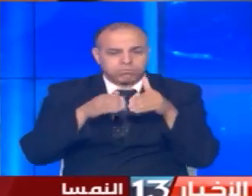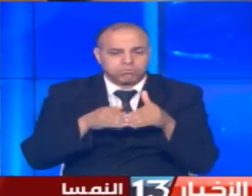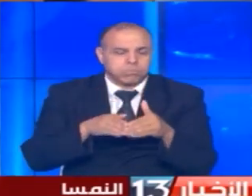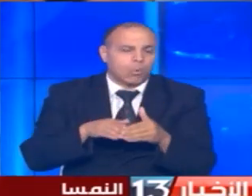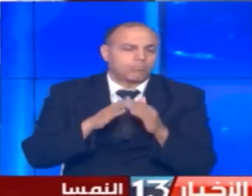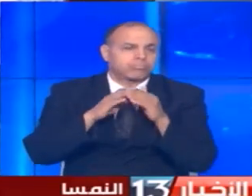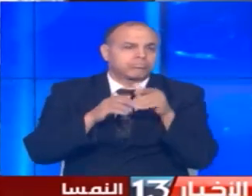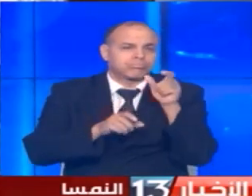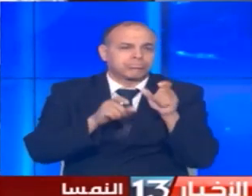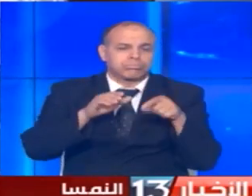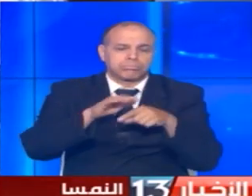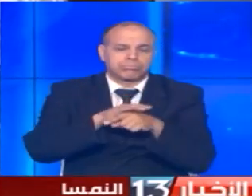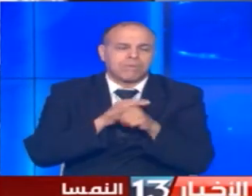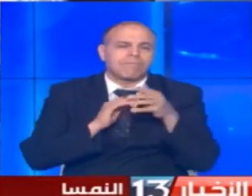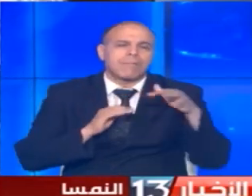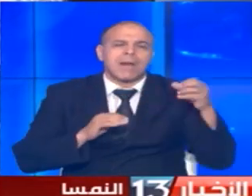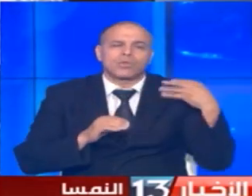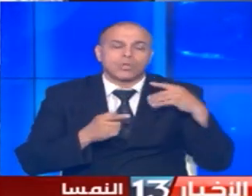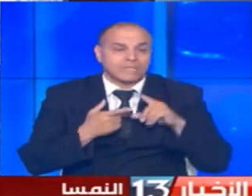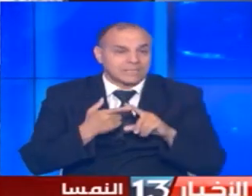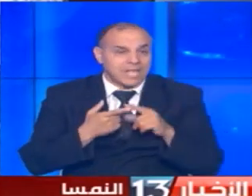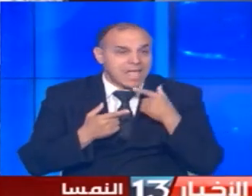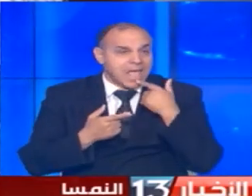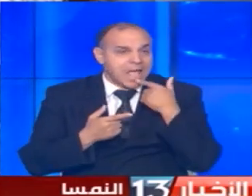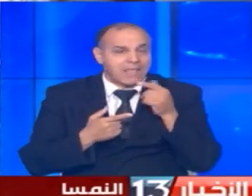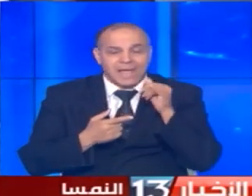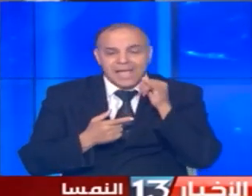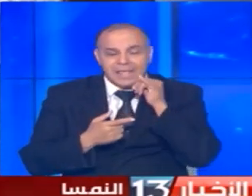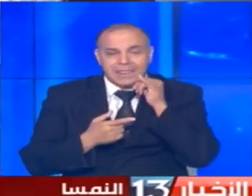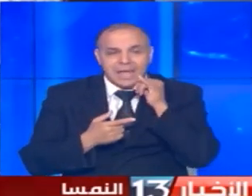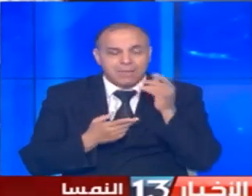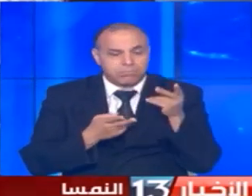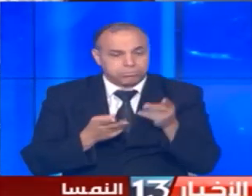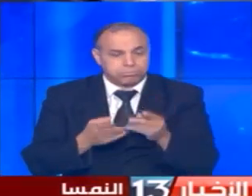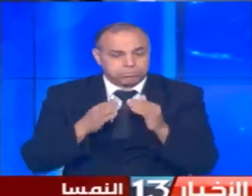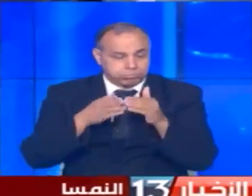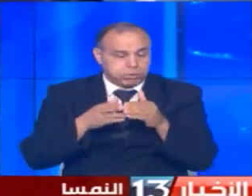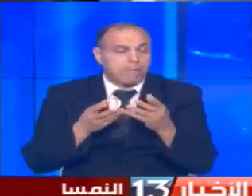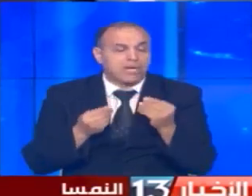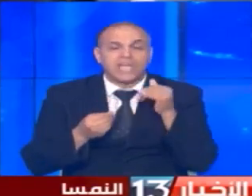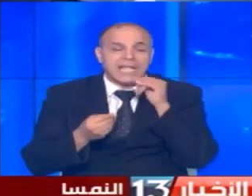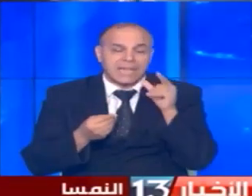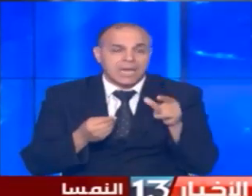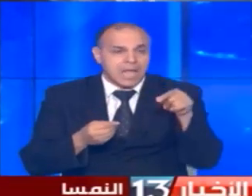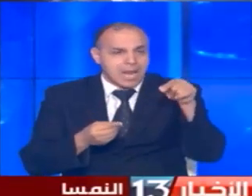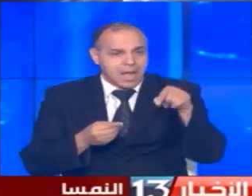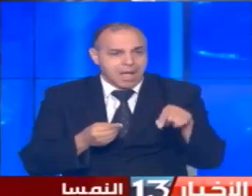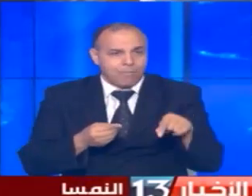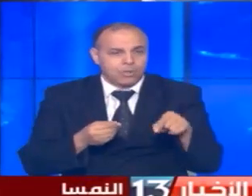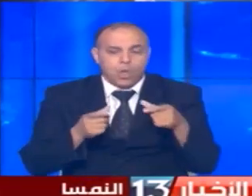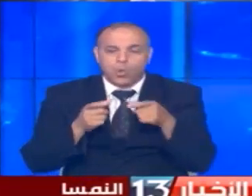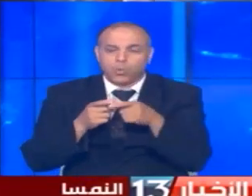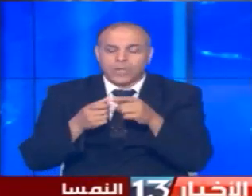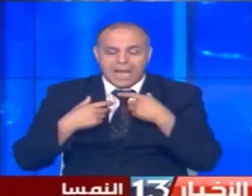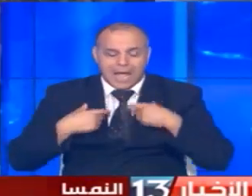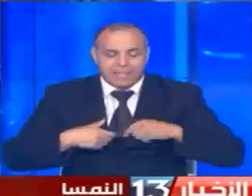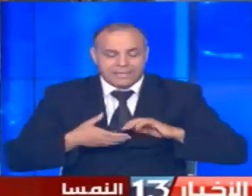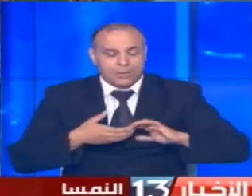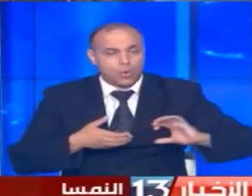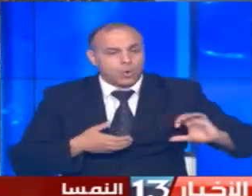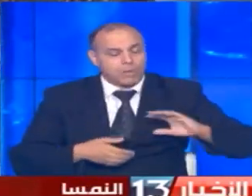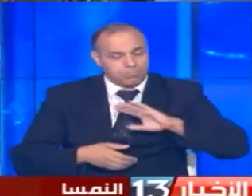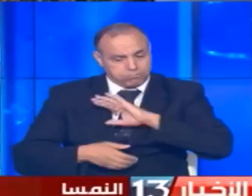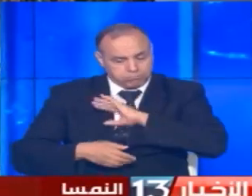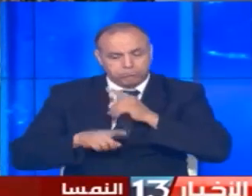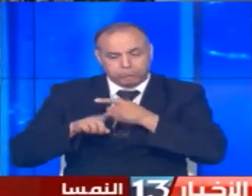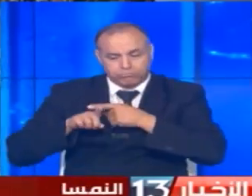تقل مهاجرين في المتوسط، وتربط إيطاليا استقبالها في مرافئها بضرورة التزام البلدان الأعضاء في الاتحاد